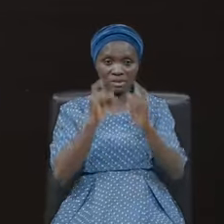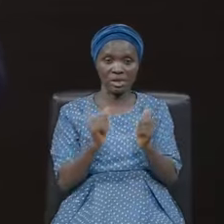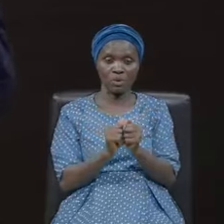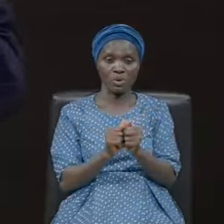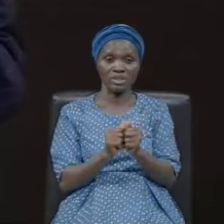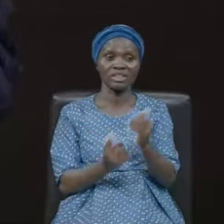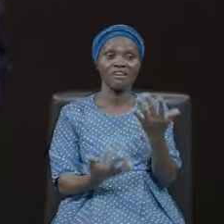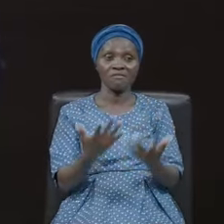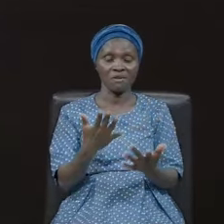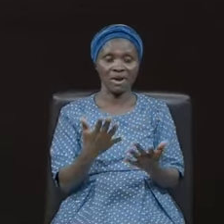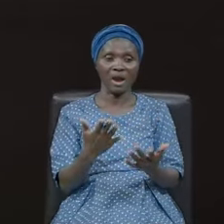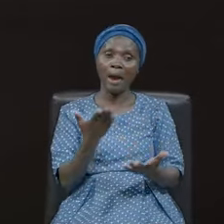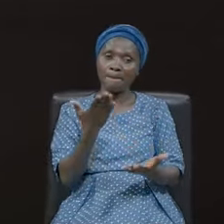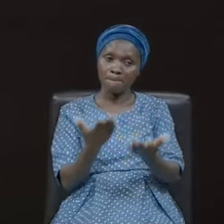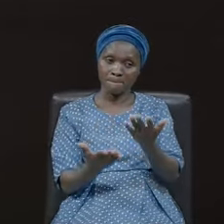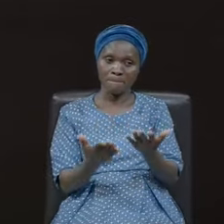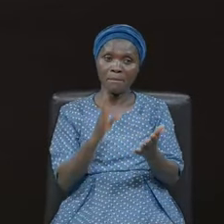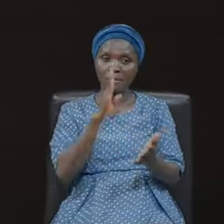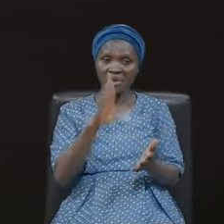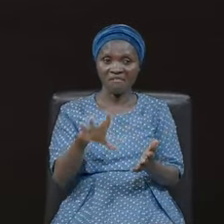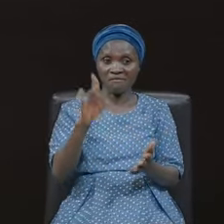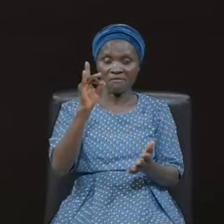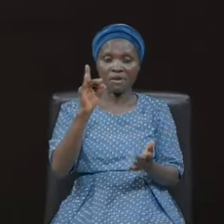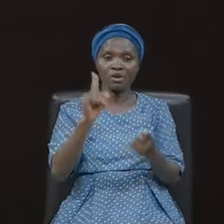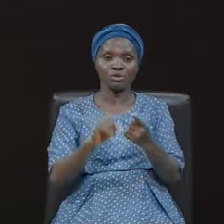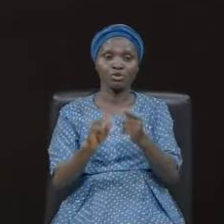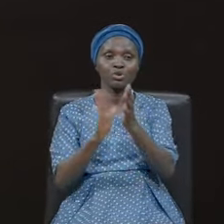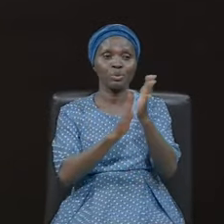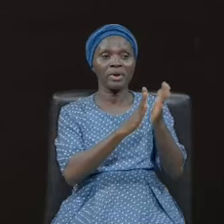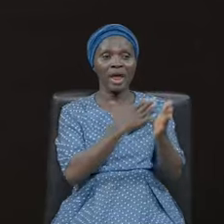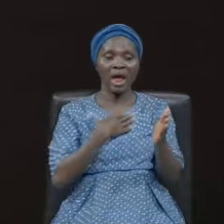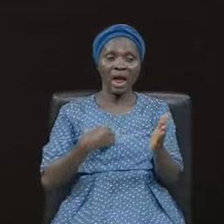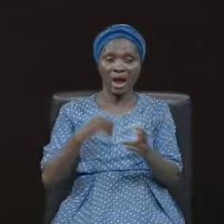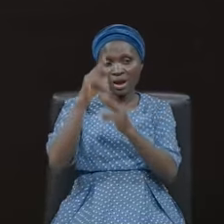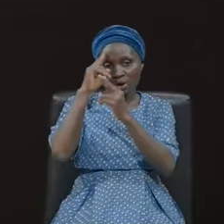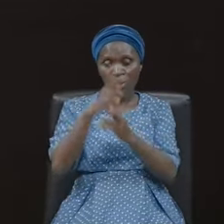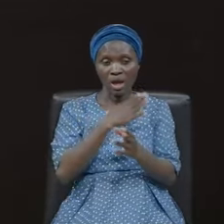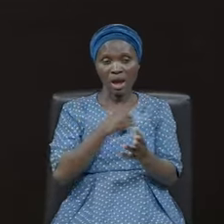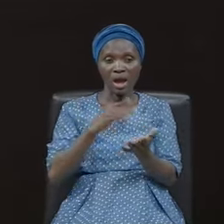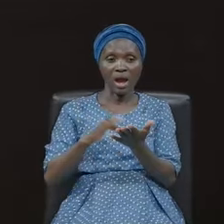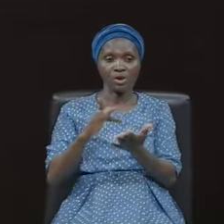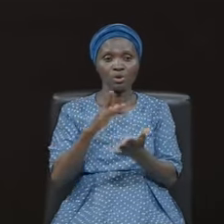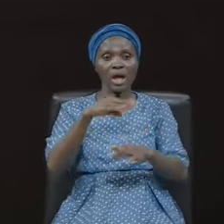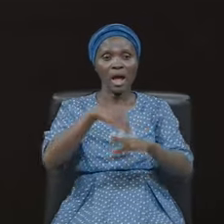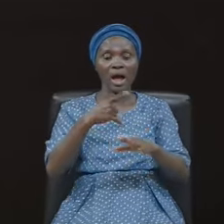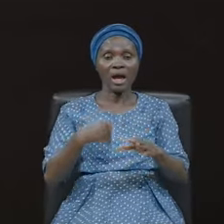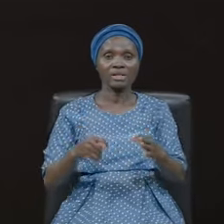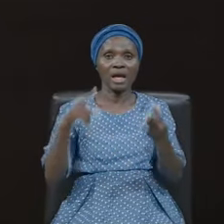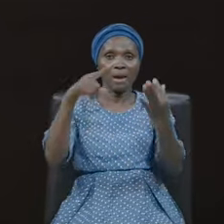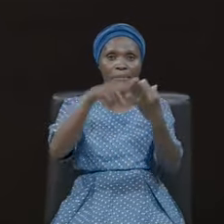résultat la louange, la gloire et l'honneur